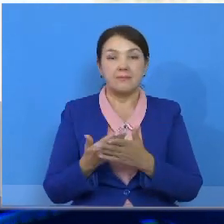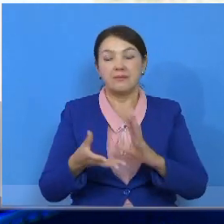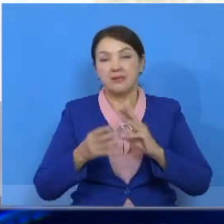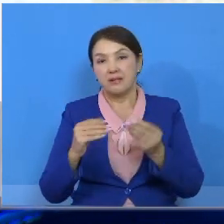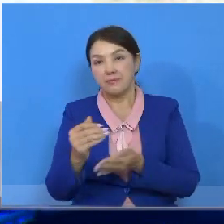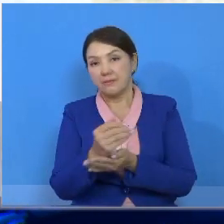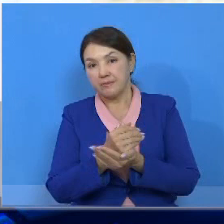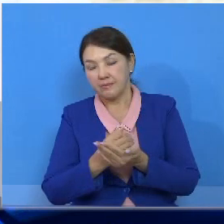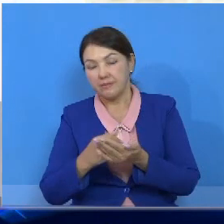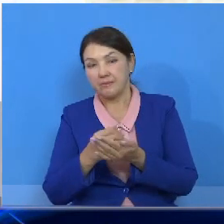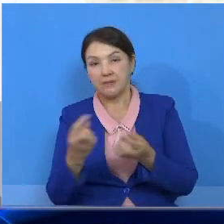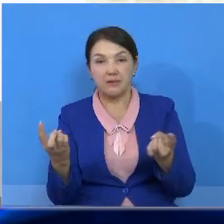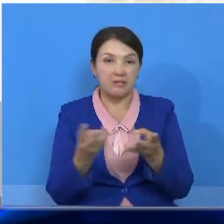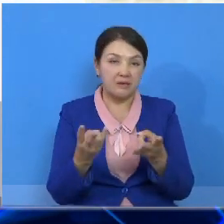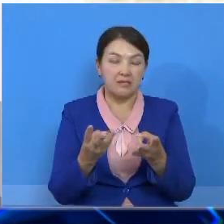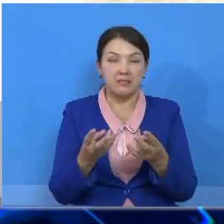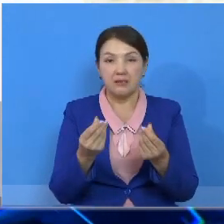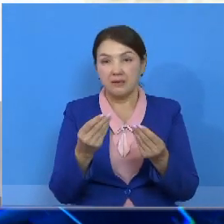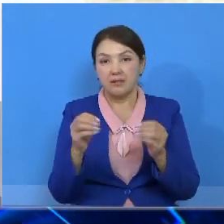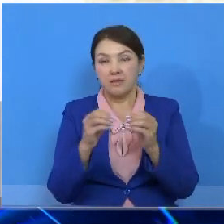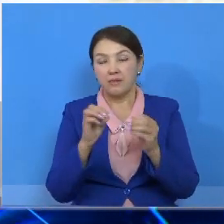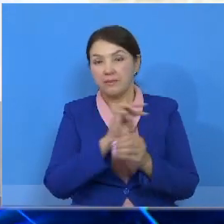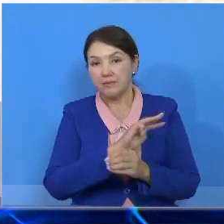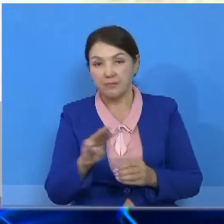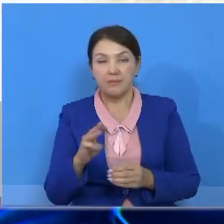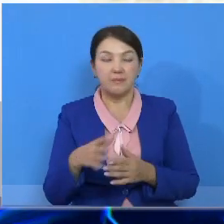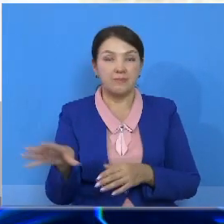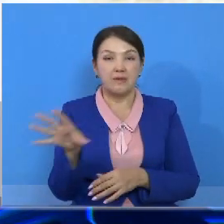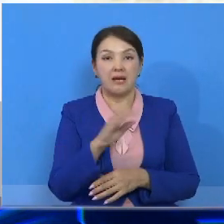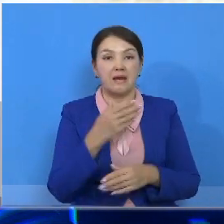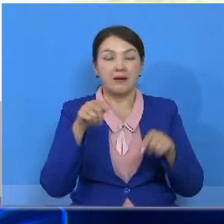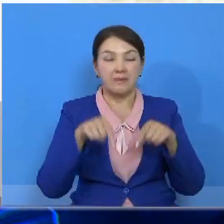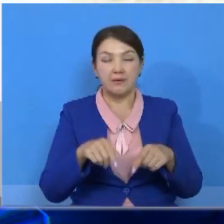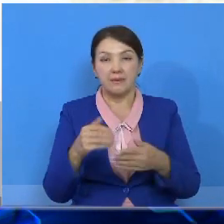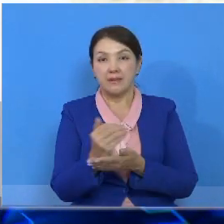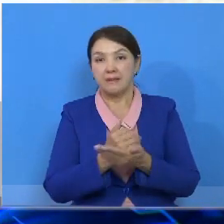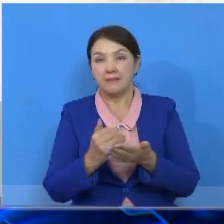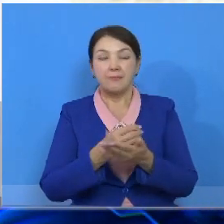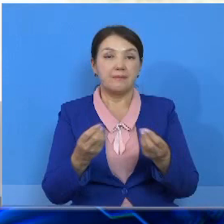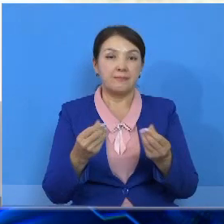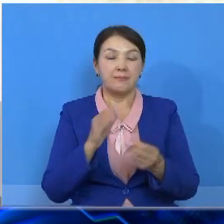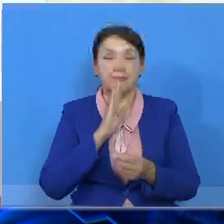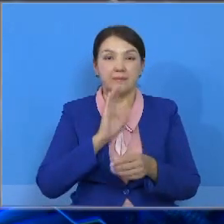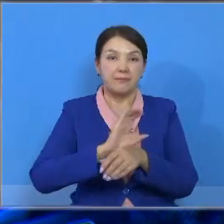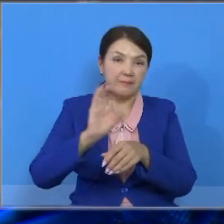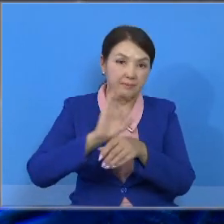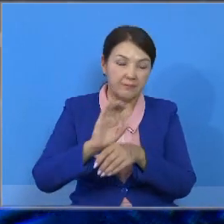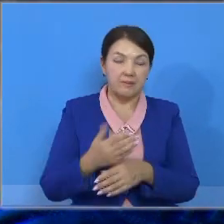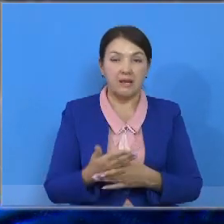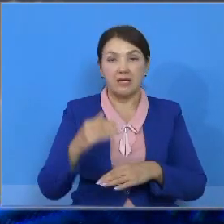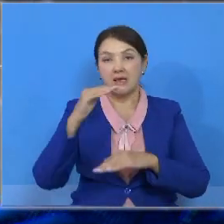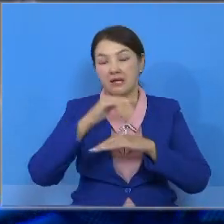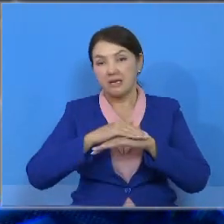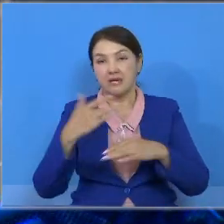жиналатын қажетті қаржы көлемі 10 миллион теңге. Барлығы осы жерде жиналған қаражат осы қызға жібереміз біз. Ал кеш